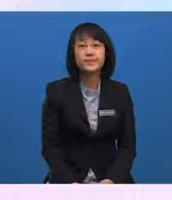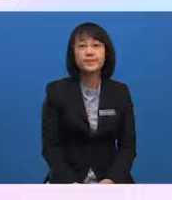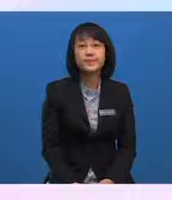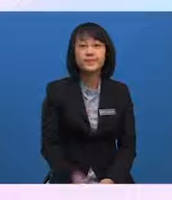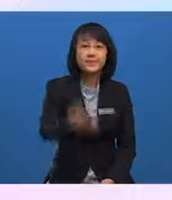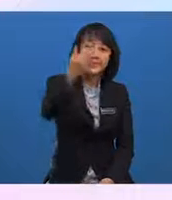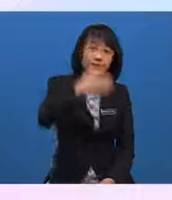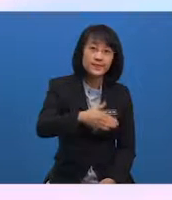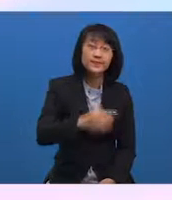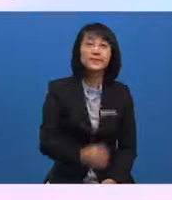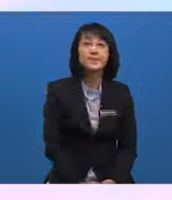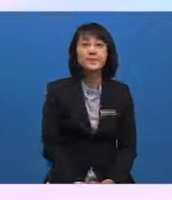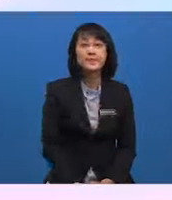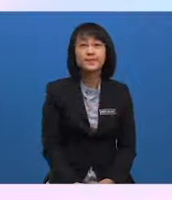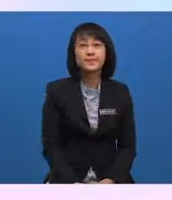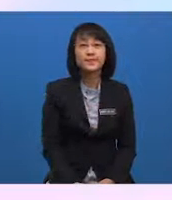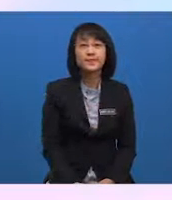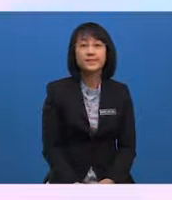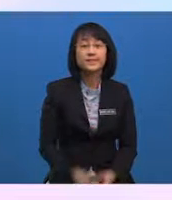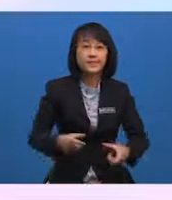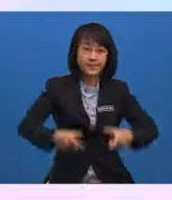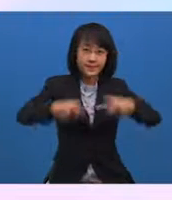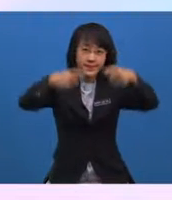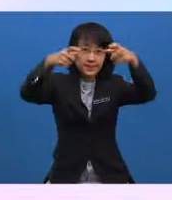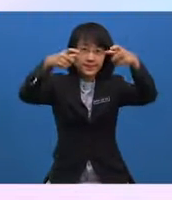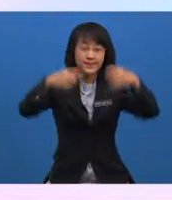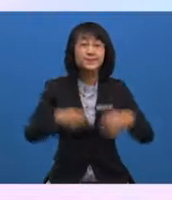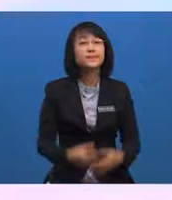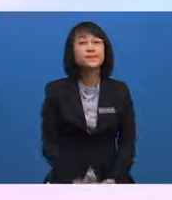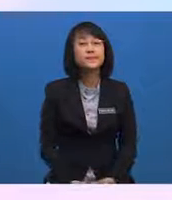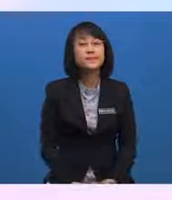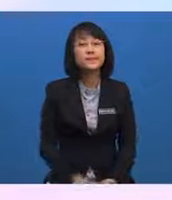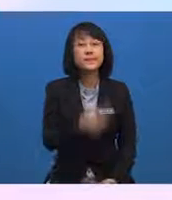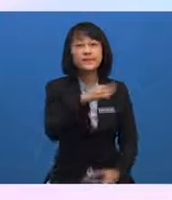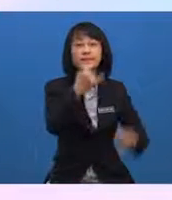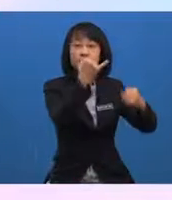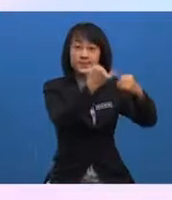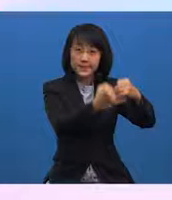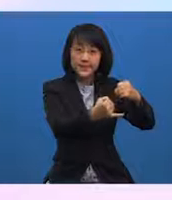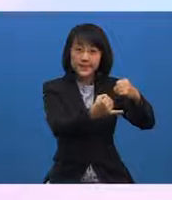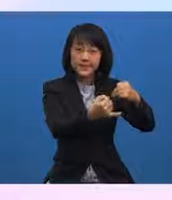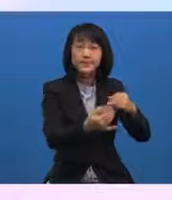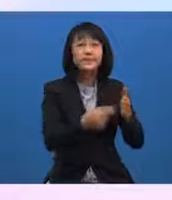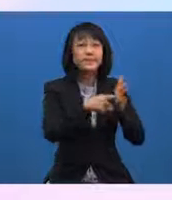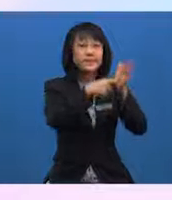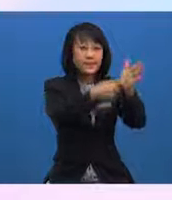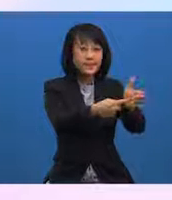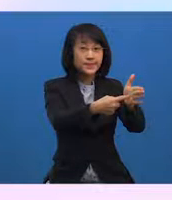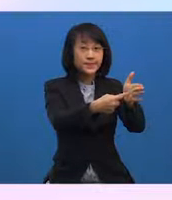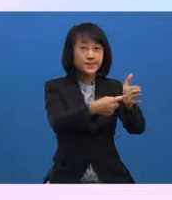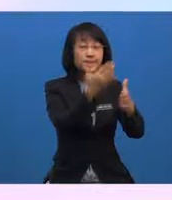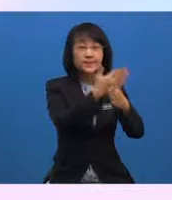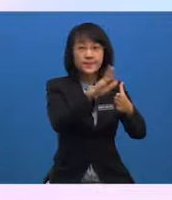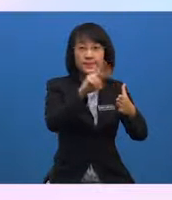yang ketiga menunjukkan bahagian batang dan kotak terakhir menunjukkan